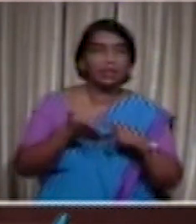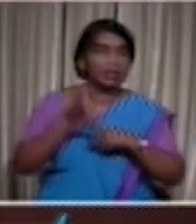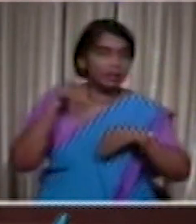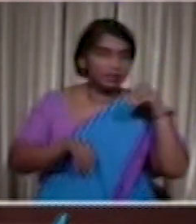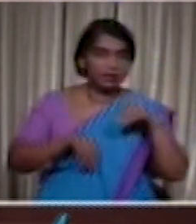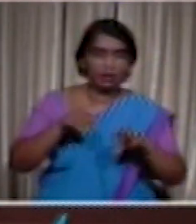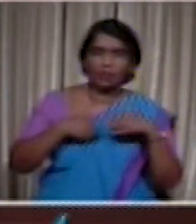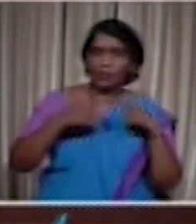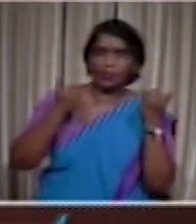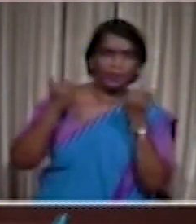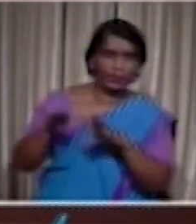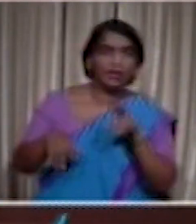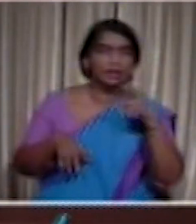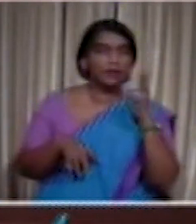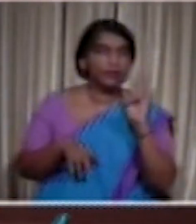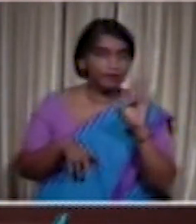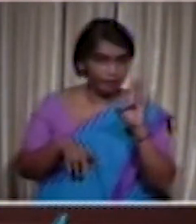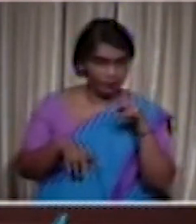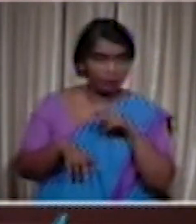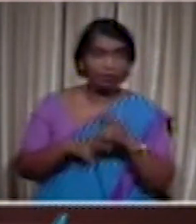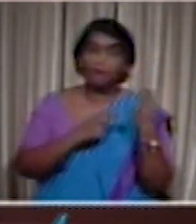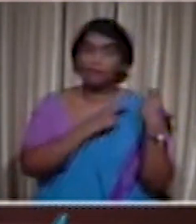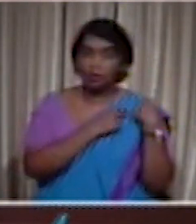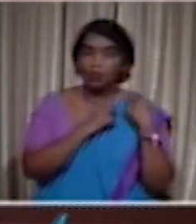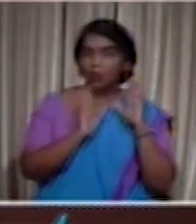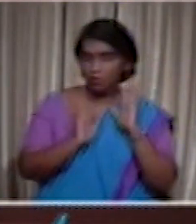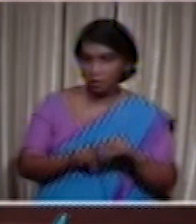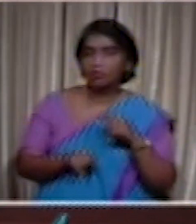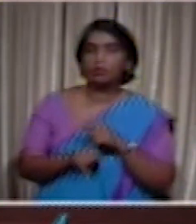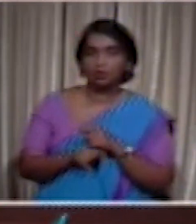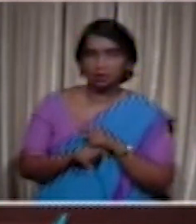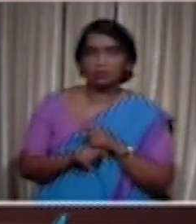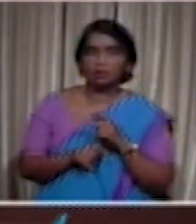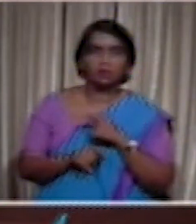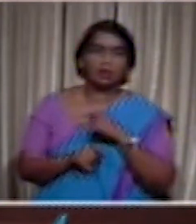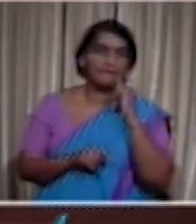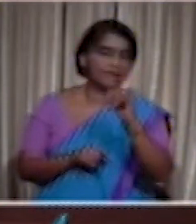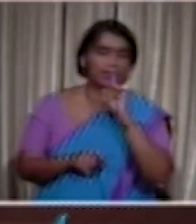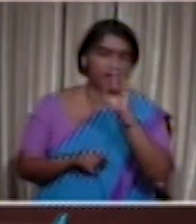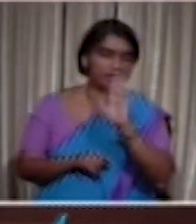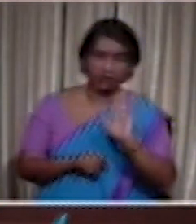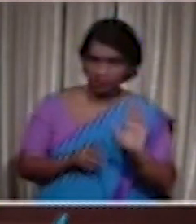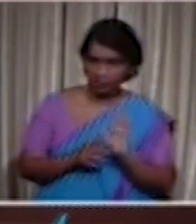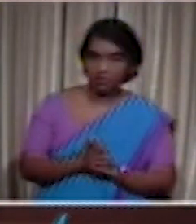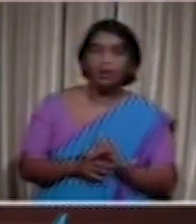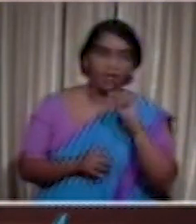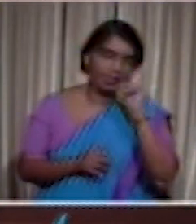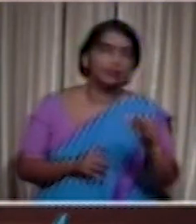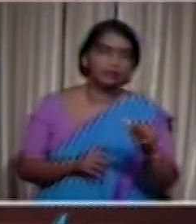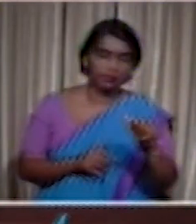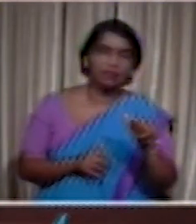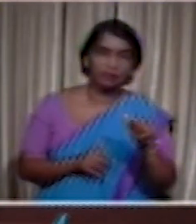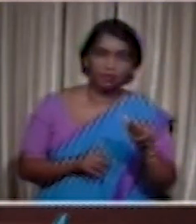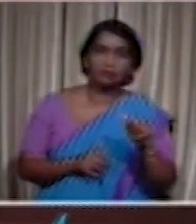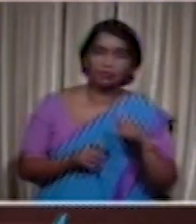දේශපාලඥයෝ එපා වීම 225ටම වග කියන්න ඕනේ කියන ගැන මම වැඩි කියන්නේ නැහැ. ඒක ඇත්ත.